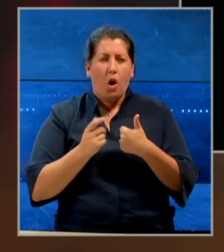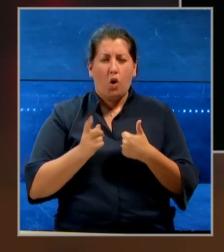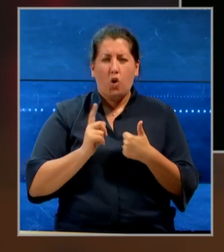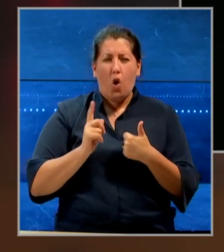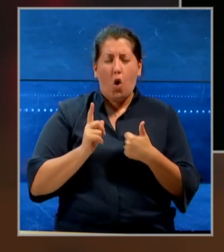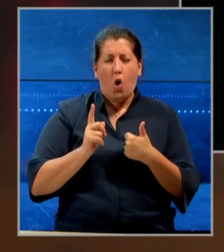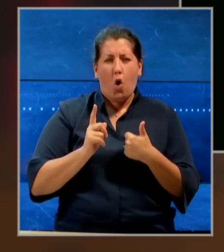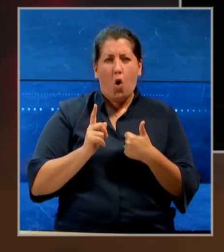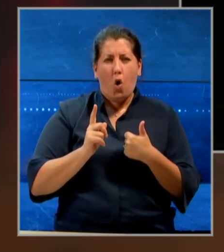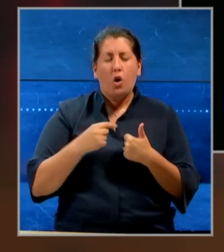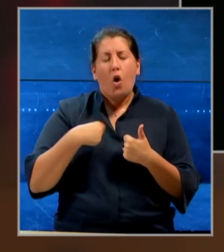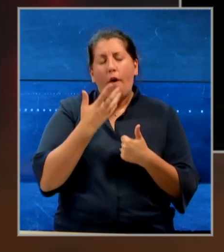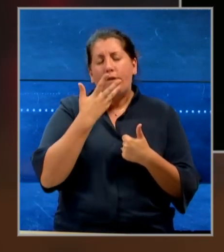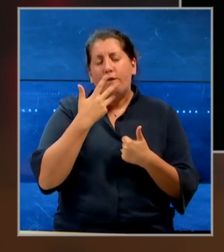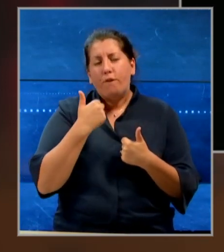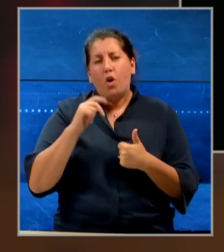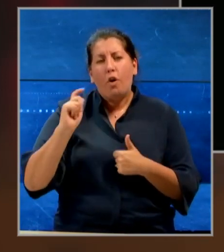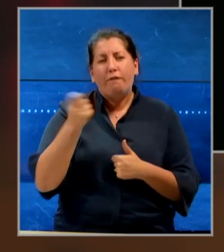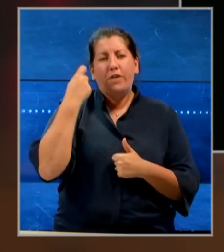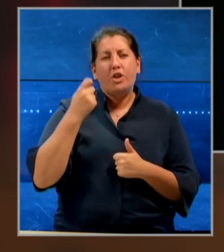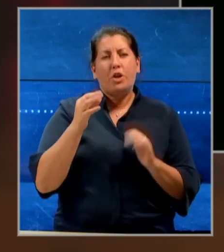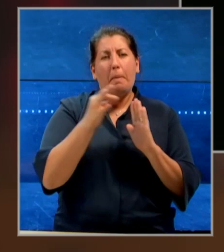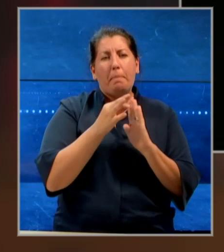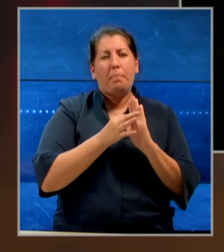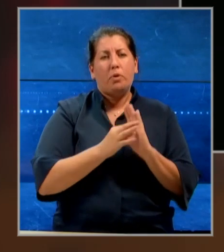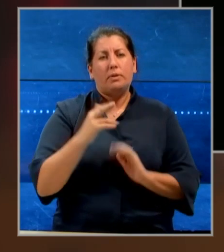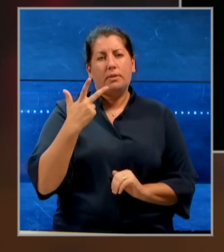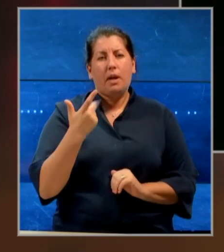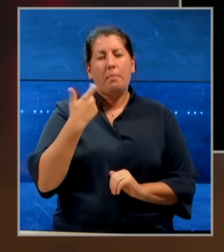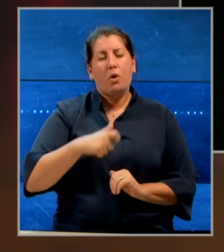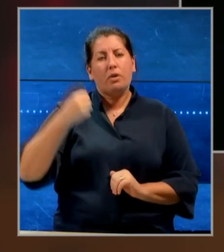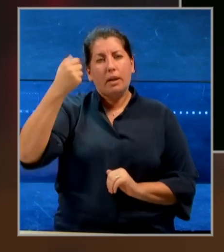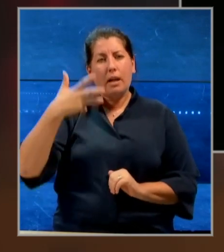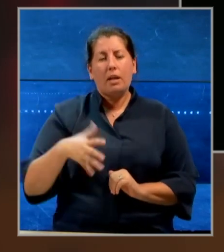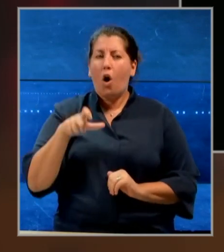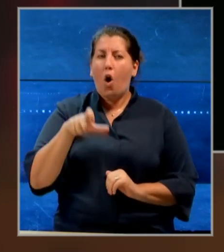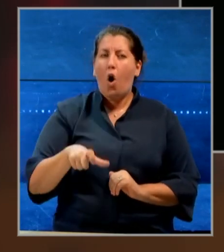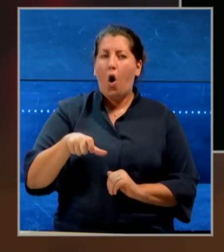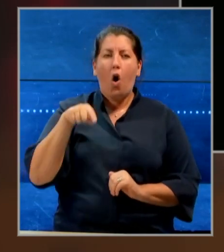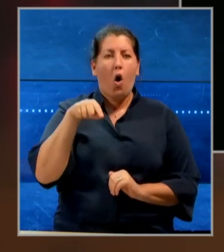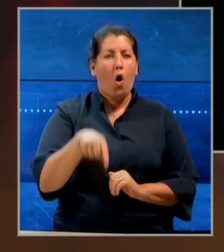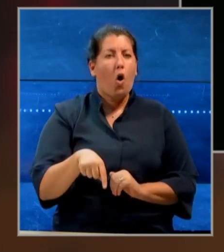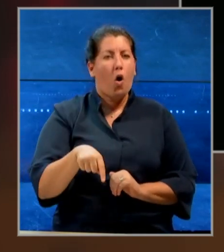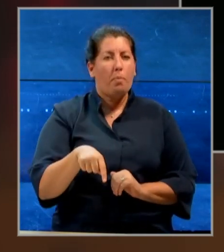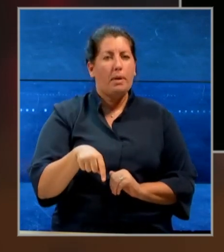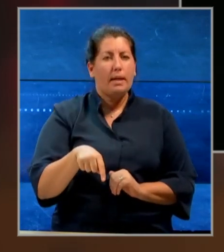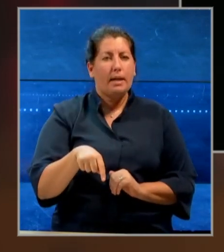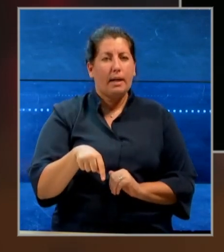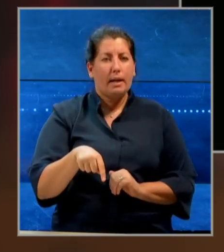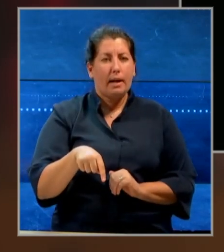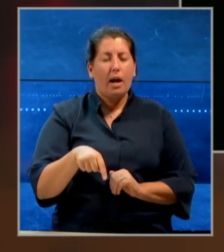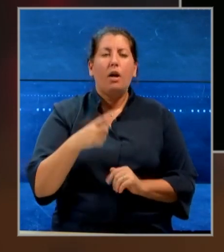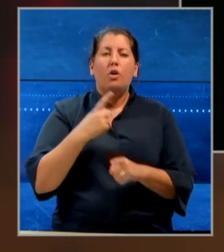vorrei tanto fossero tre punti proprio perché la classifica ce lo impone per poter ambire a far vedere che siamo un